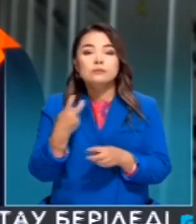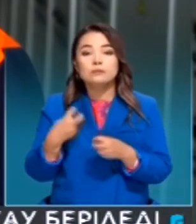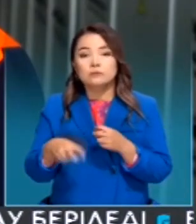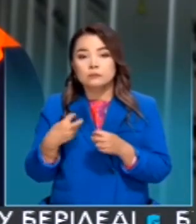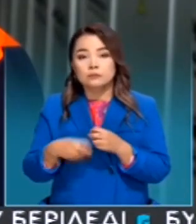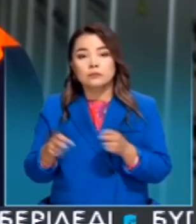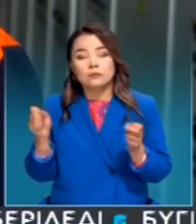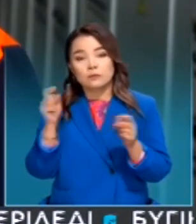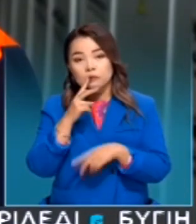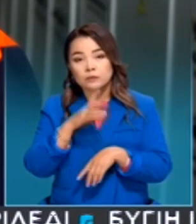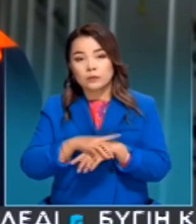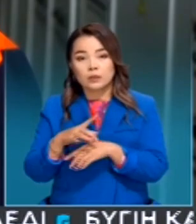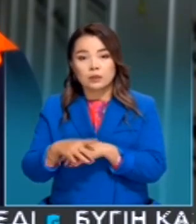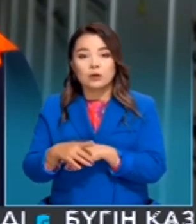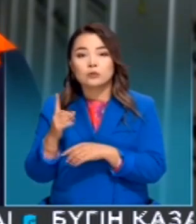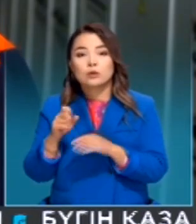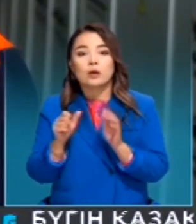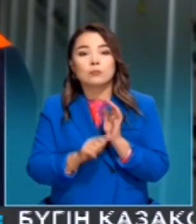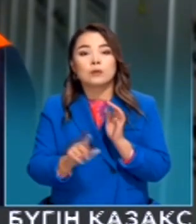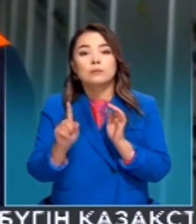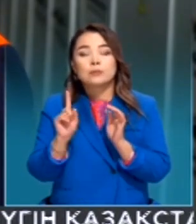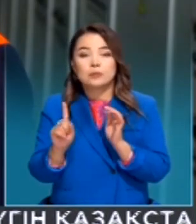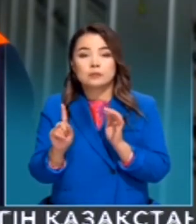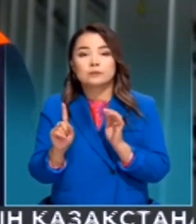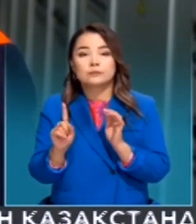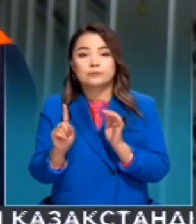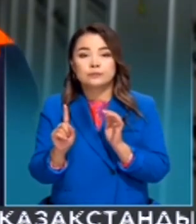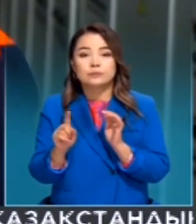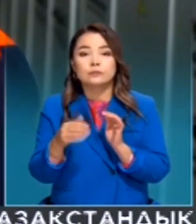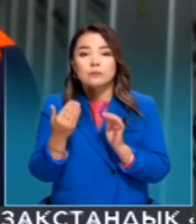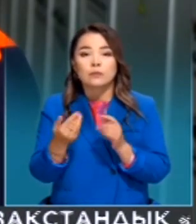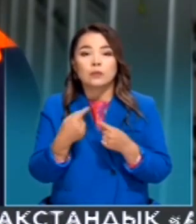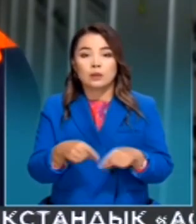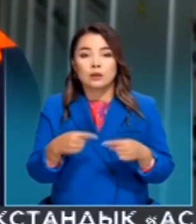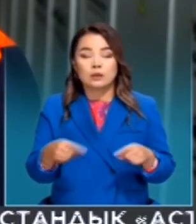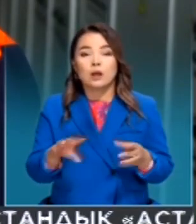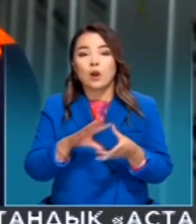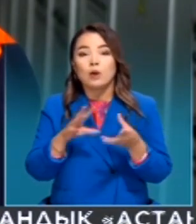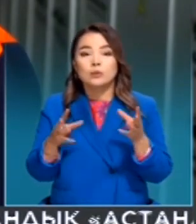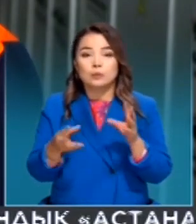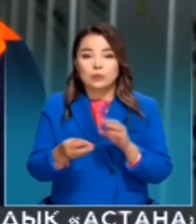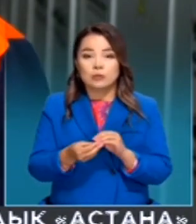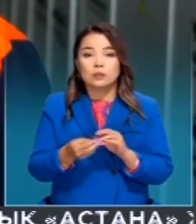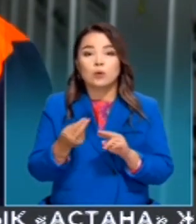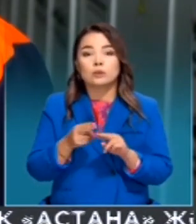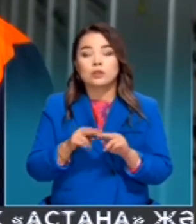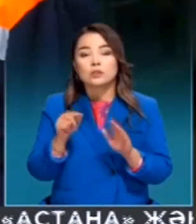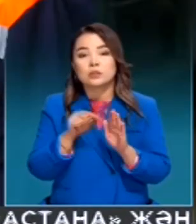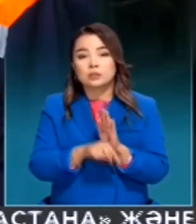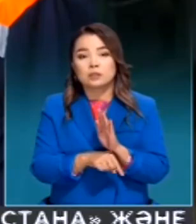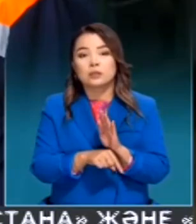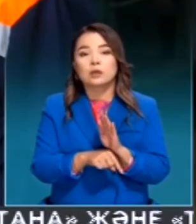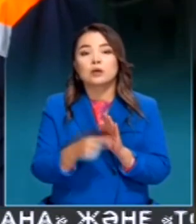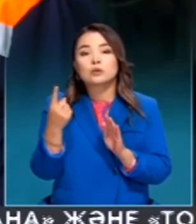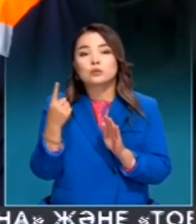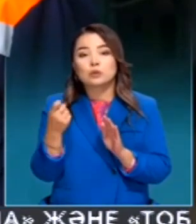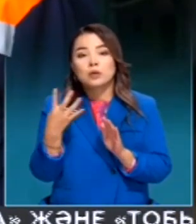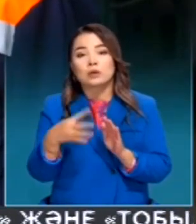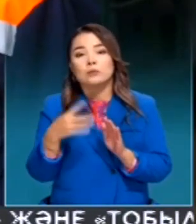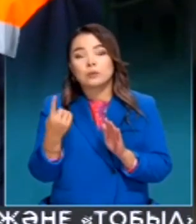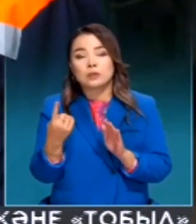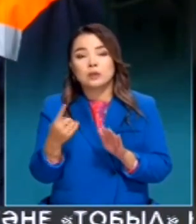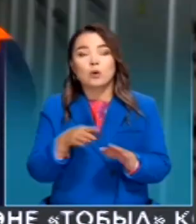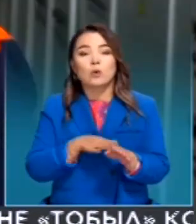болатын, оның 161, соның әр түрлі объемда, соның бүгінде